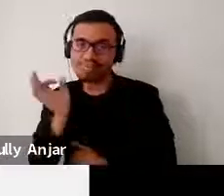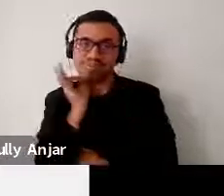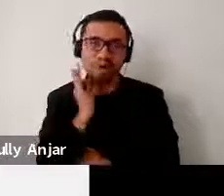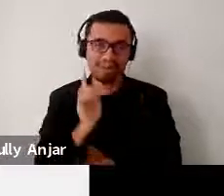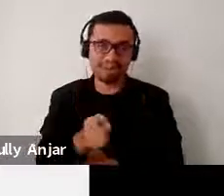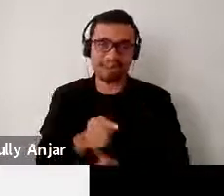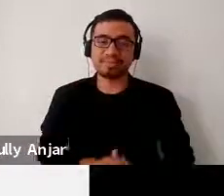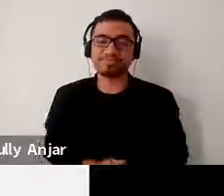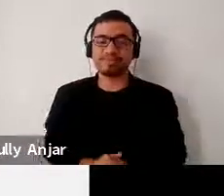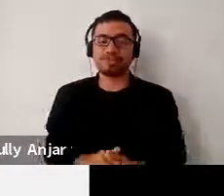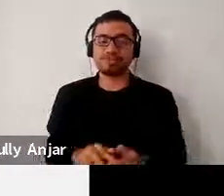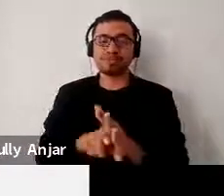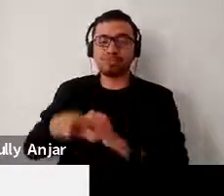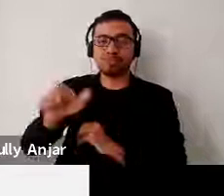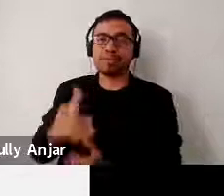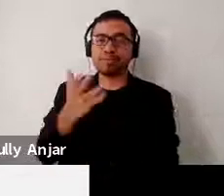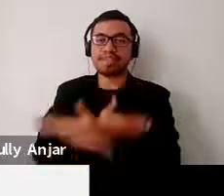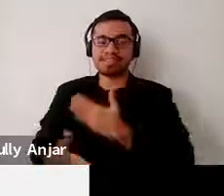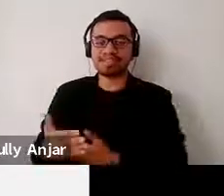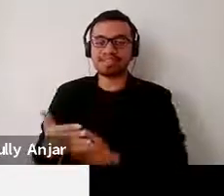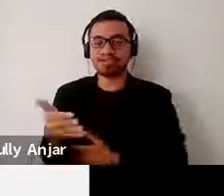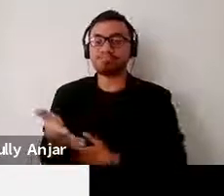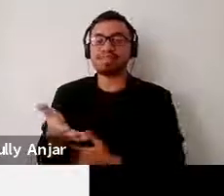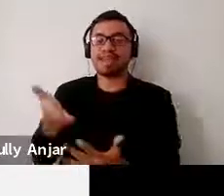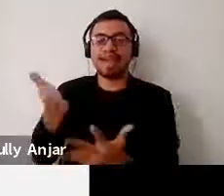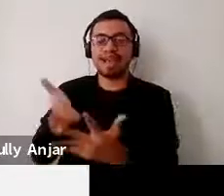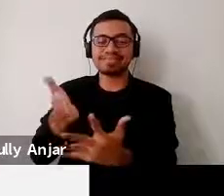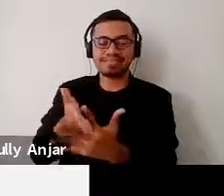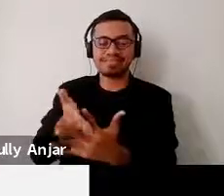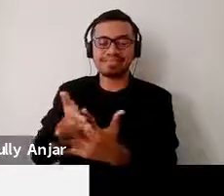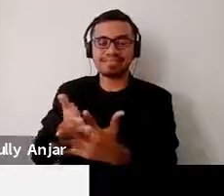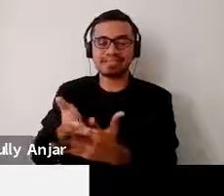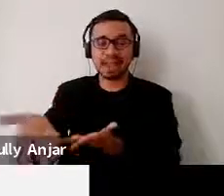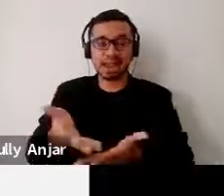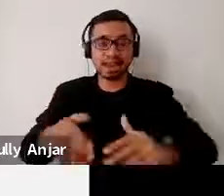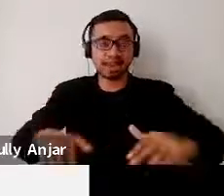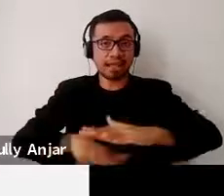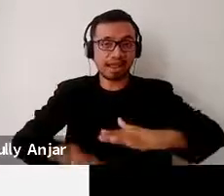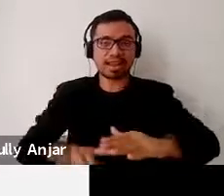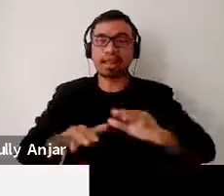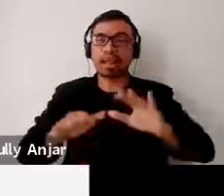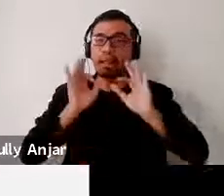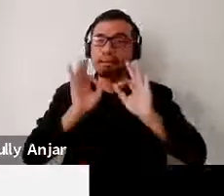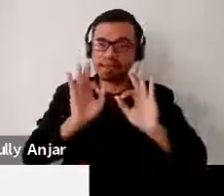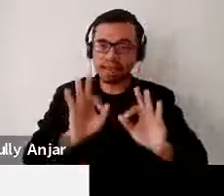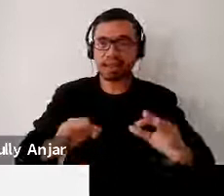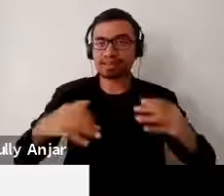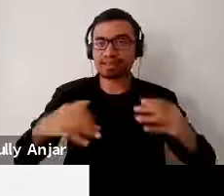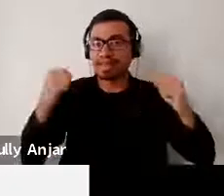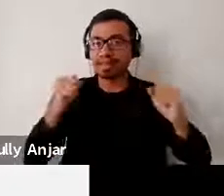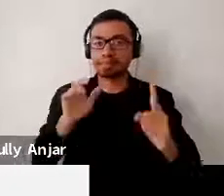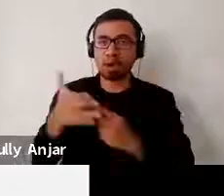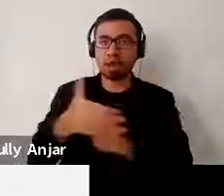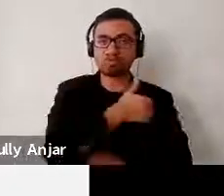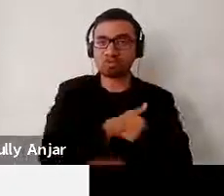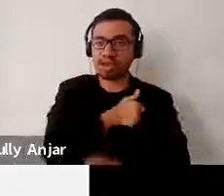ada memiliki keterbatasan untuk mengakses tadi yang saya sampaikan layanan dasar, pendidikan, kesehatan, perlindungan sosial, dan kadang